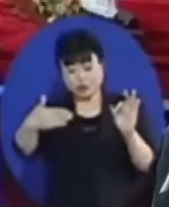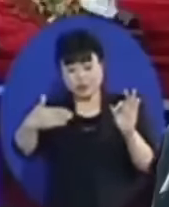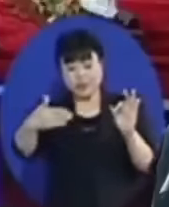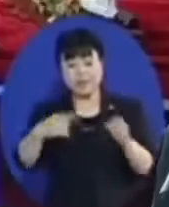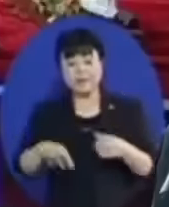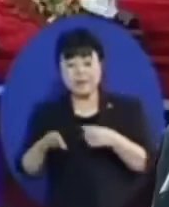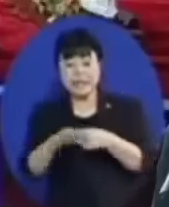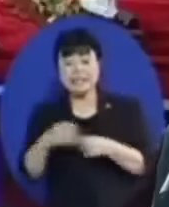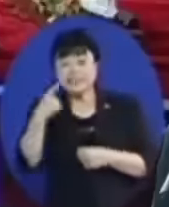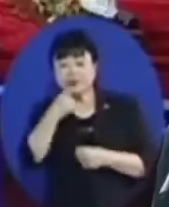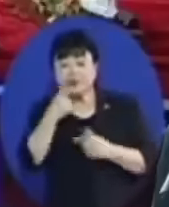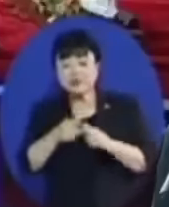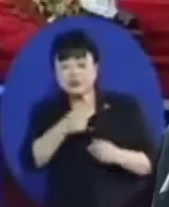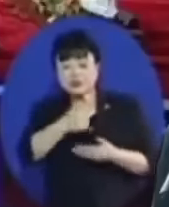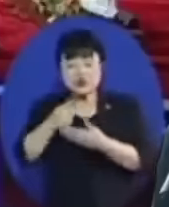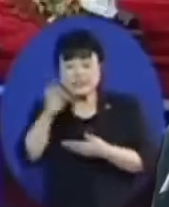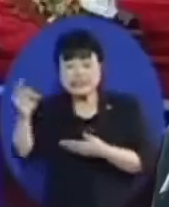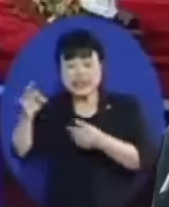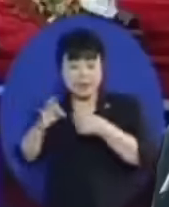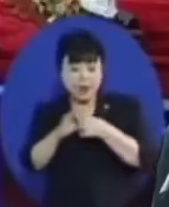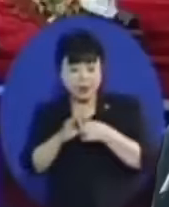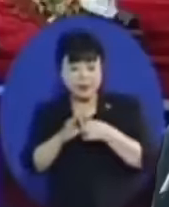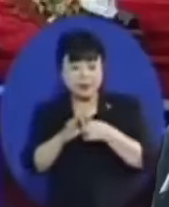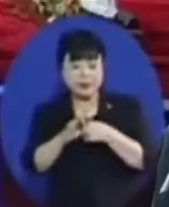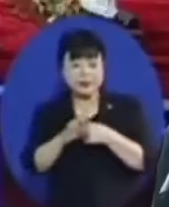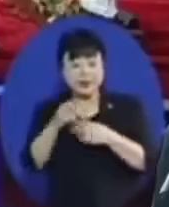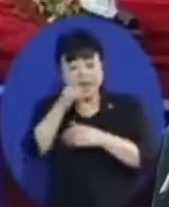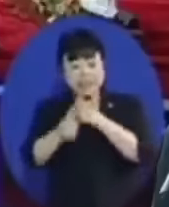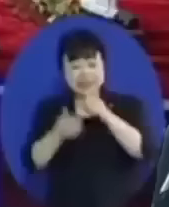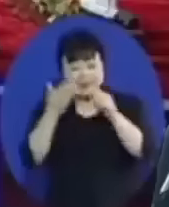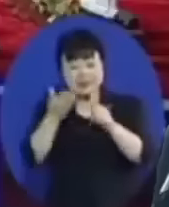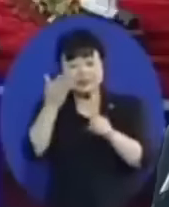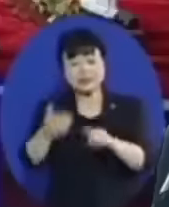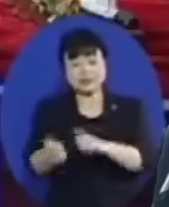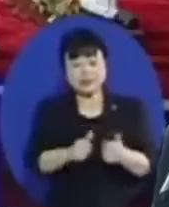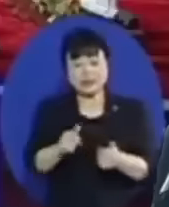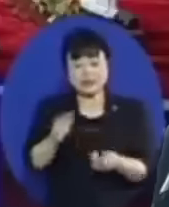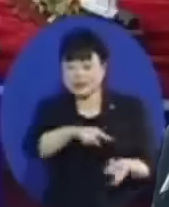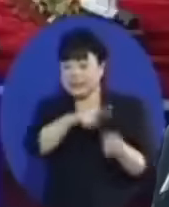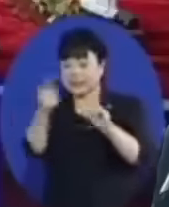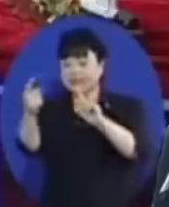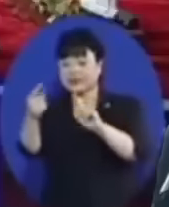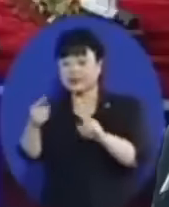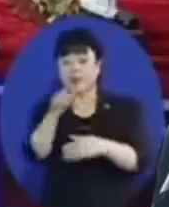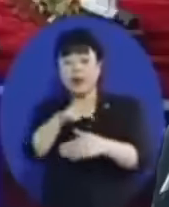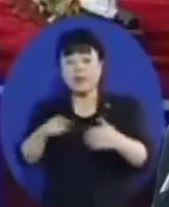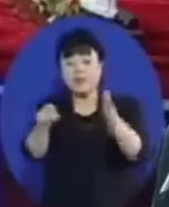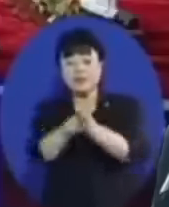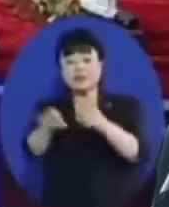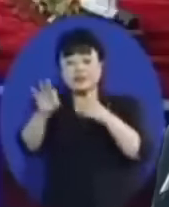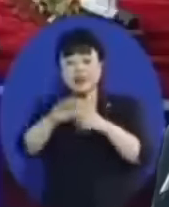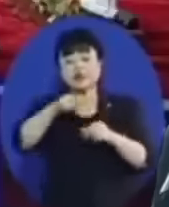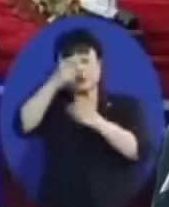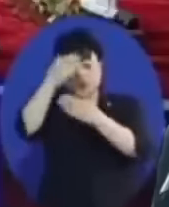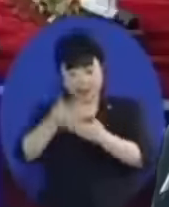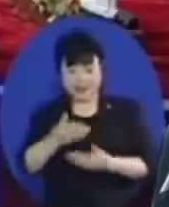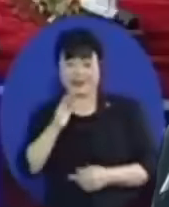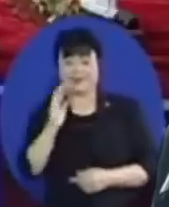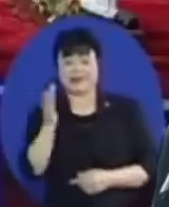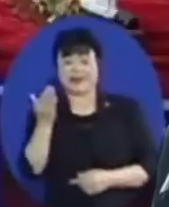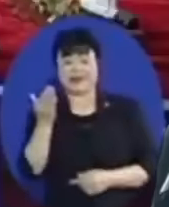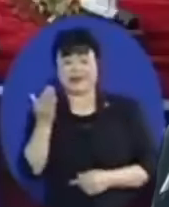만일 내 입으로 예수를 주로 시인하며 또 하나님께서 그를 죽은 자 가운데서 살리신 것을 내 마음에 믿으면 구원을 받으리라.